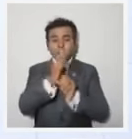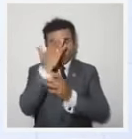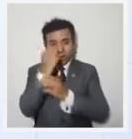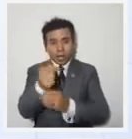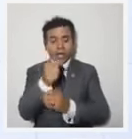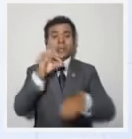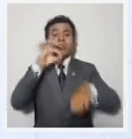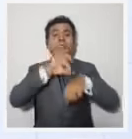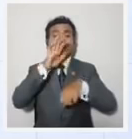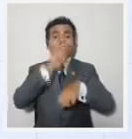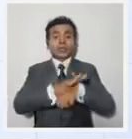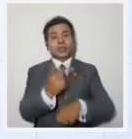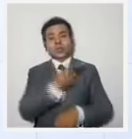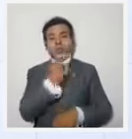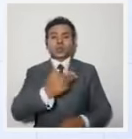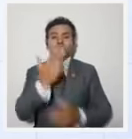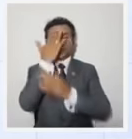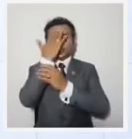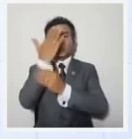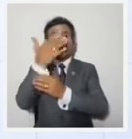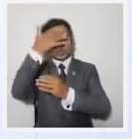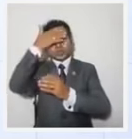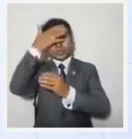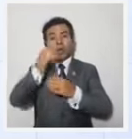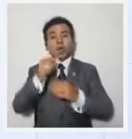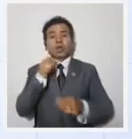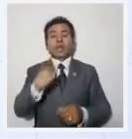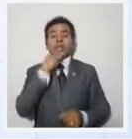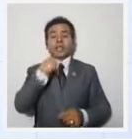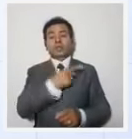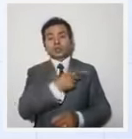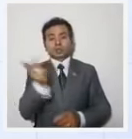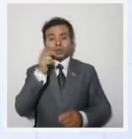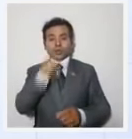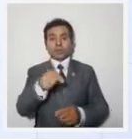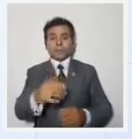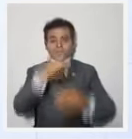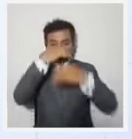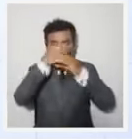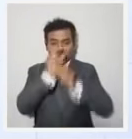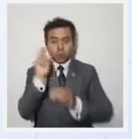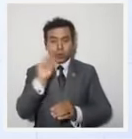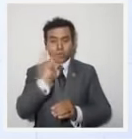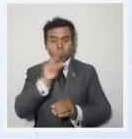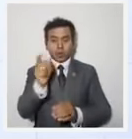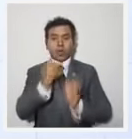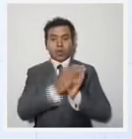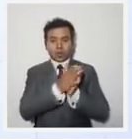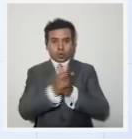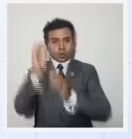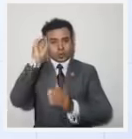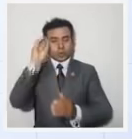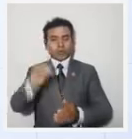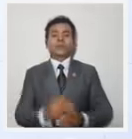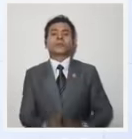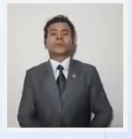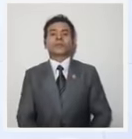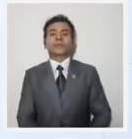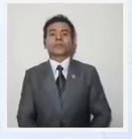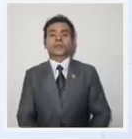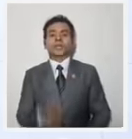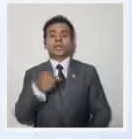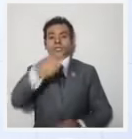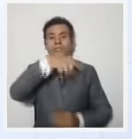হয়। যেহেতু করোনা এবং ডেঙ্গু রোগী উভয়েরই জ্বর থাকে, কোভিড পরীক্ষার পাশাপাশি সন্দেহজনক